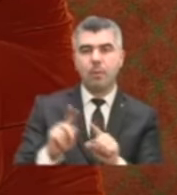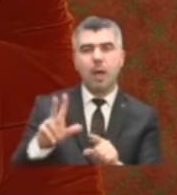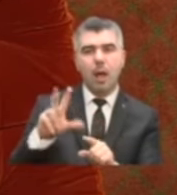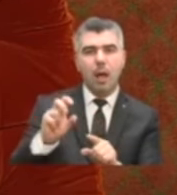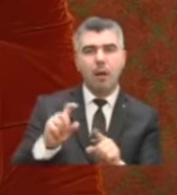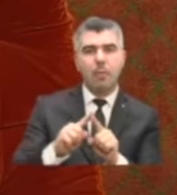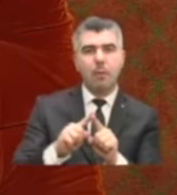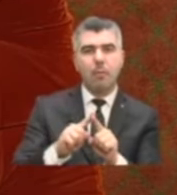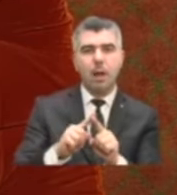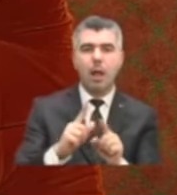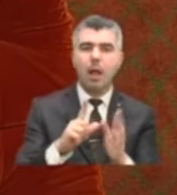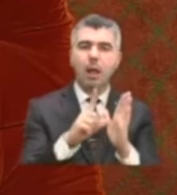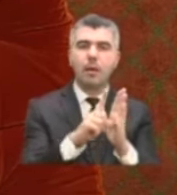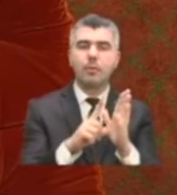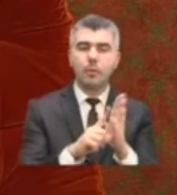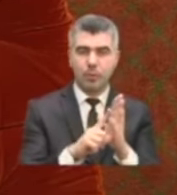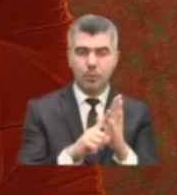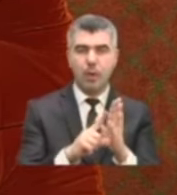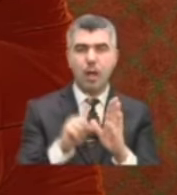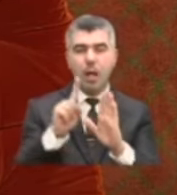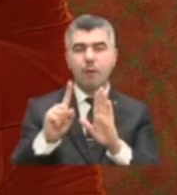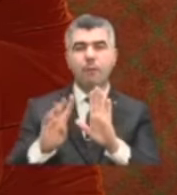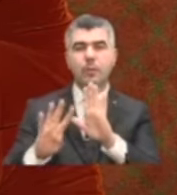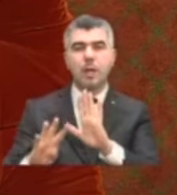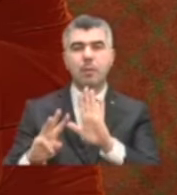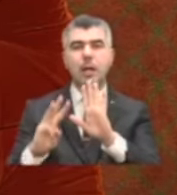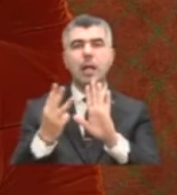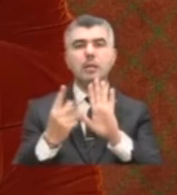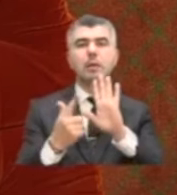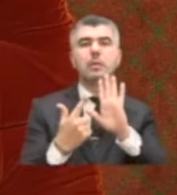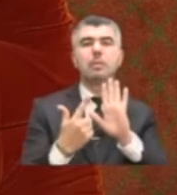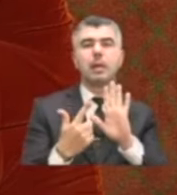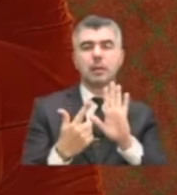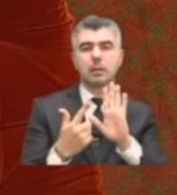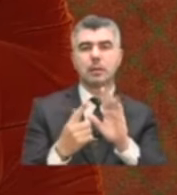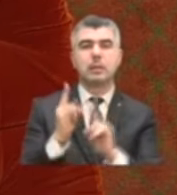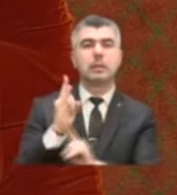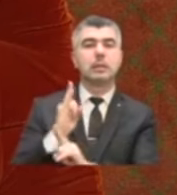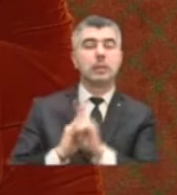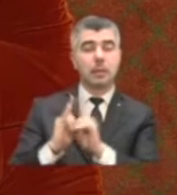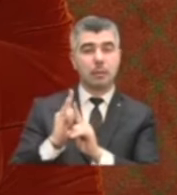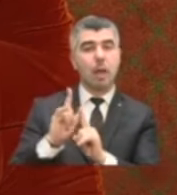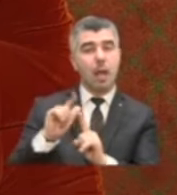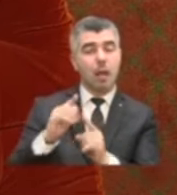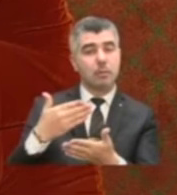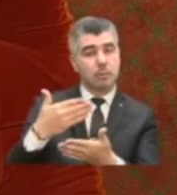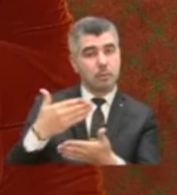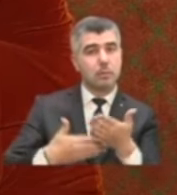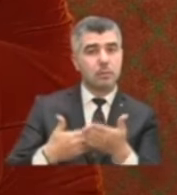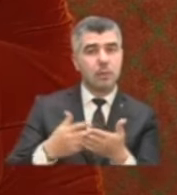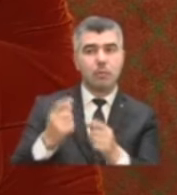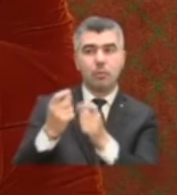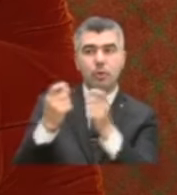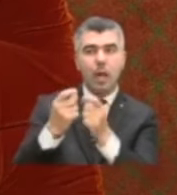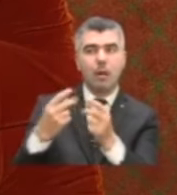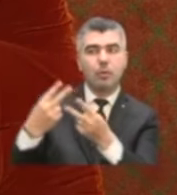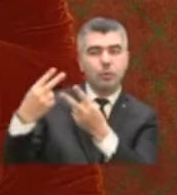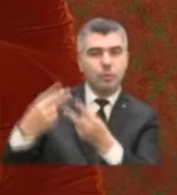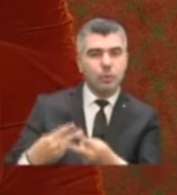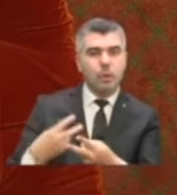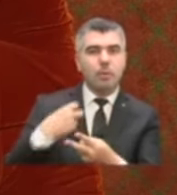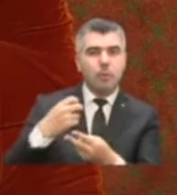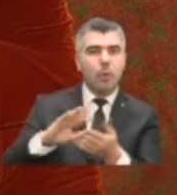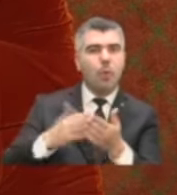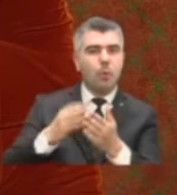احكام الظهير الشريف ديال 1973 اللي كيعطي مجموعه ديال الالتزامات للمستثمر. كيف ما كان الحجم ديال هذه المصفات